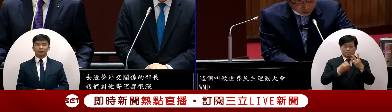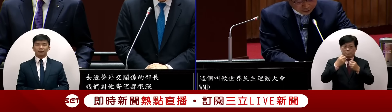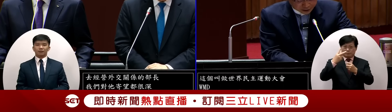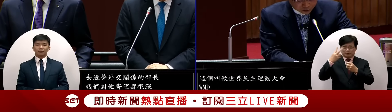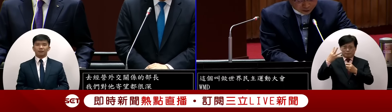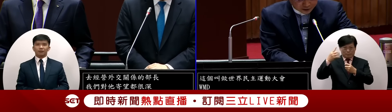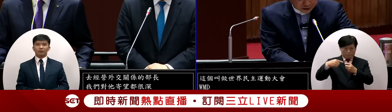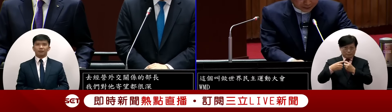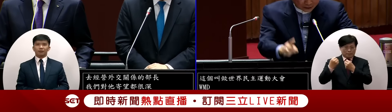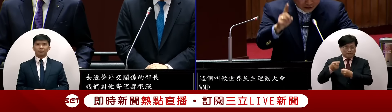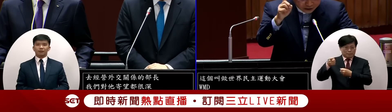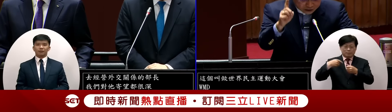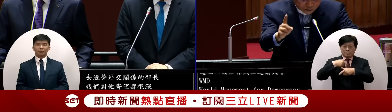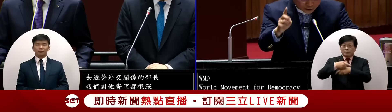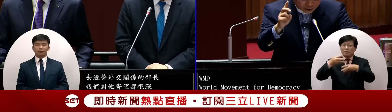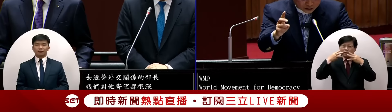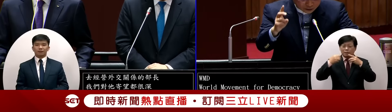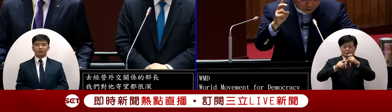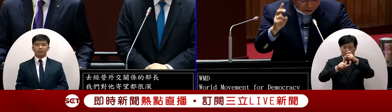2024年就要在约翰尼斯堡，